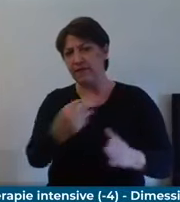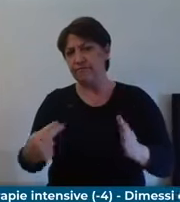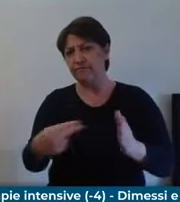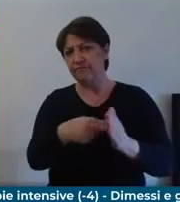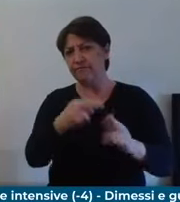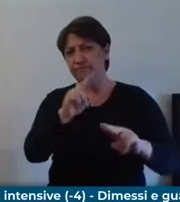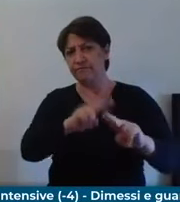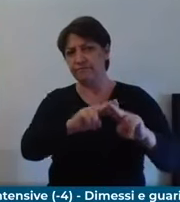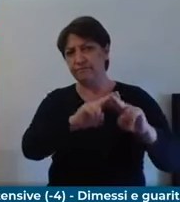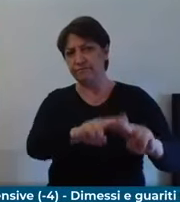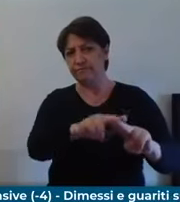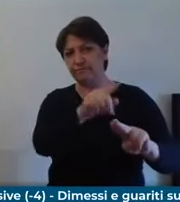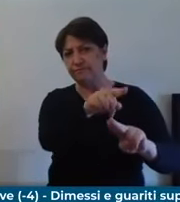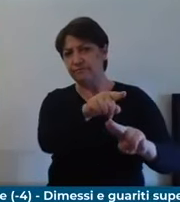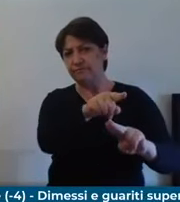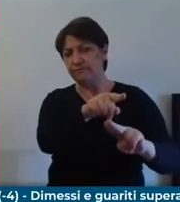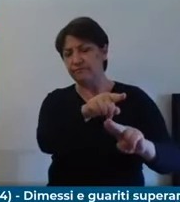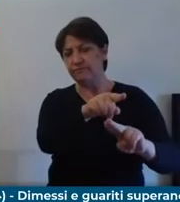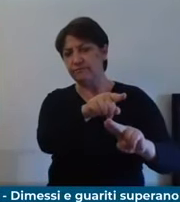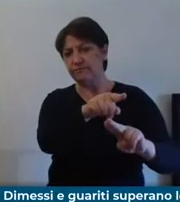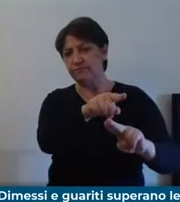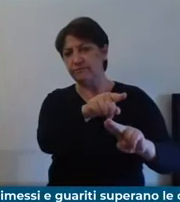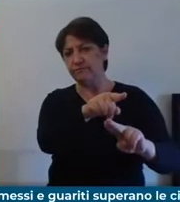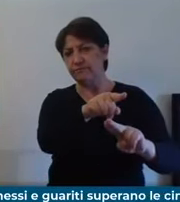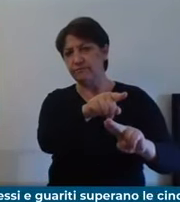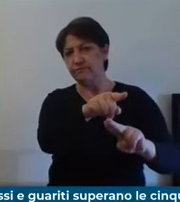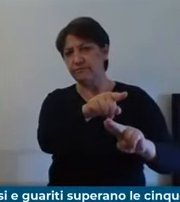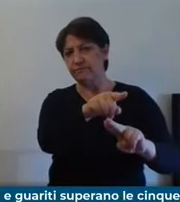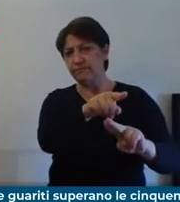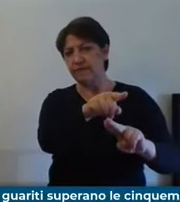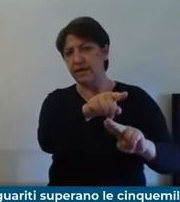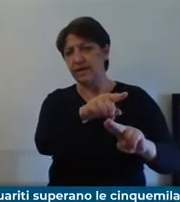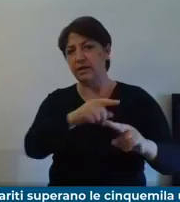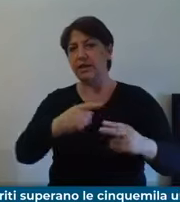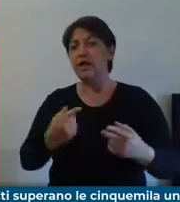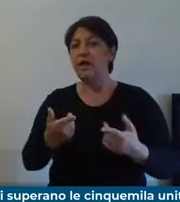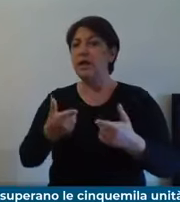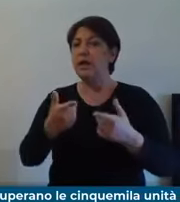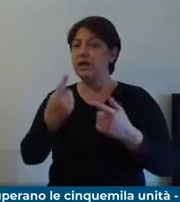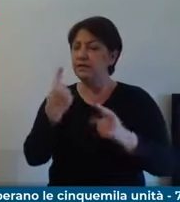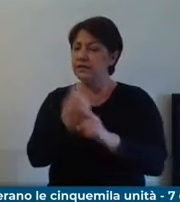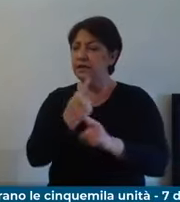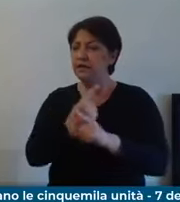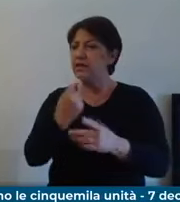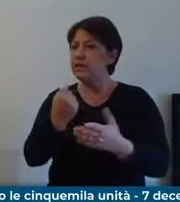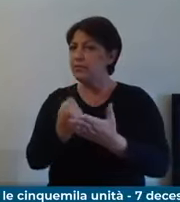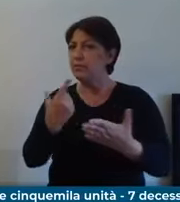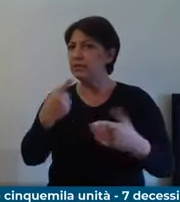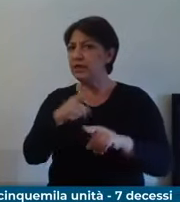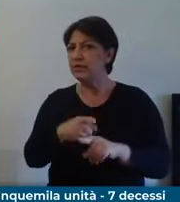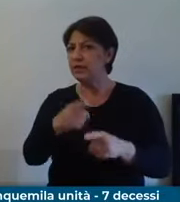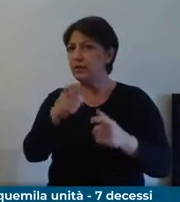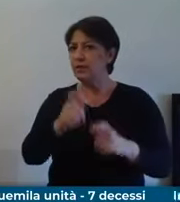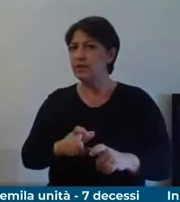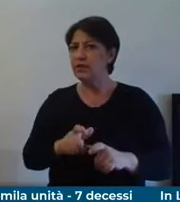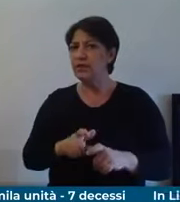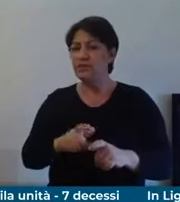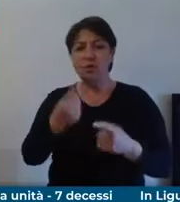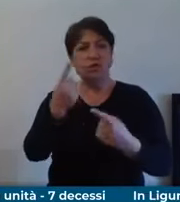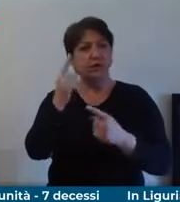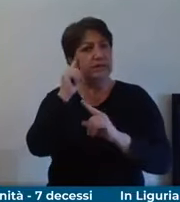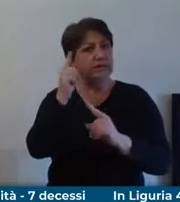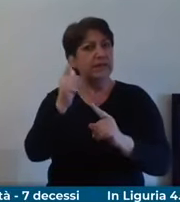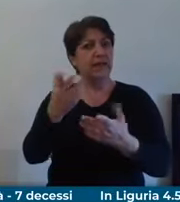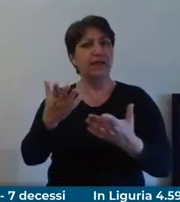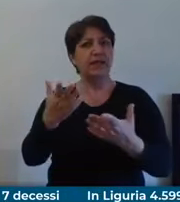enfatizzato, perché questi comportamenti potenzialmente potrebbero cancellare tutte le cose buone che stiamo facendo. E